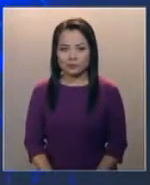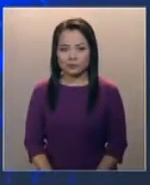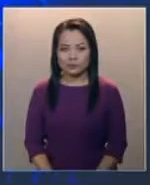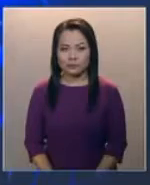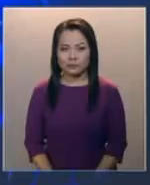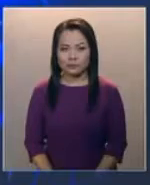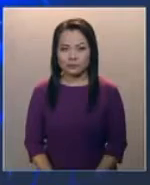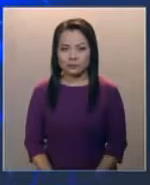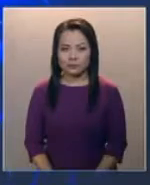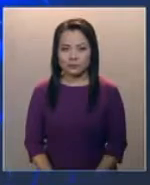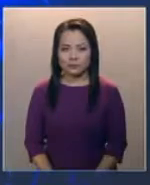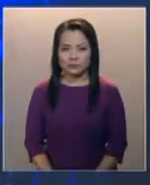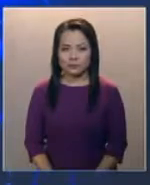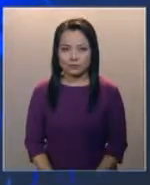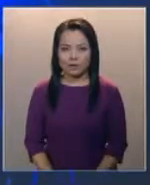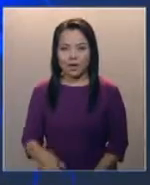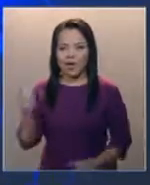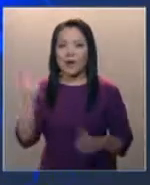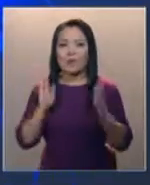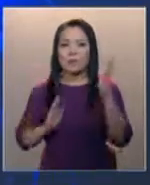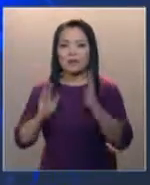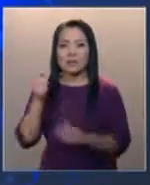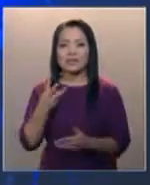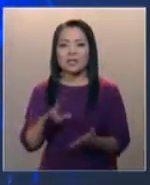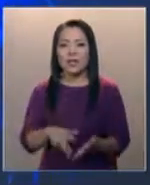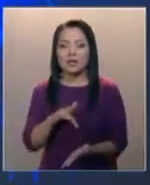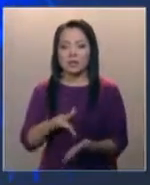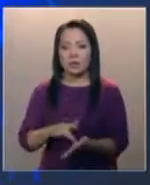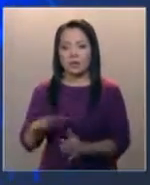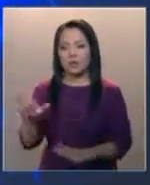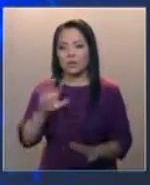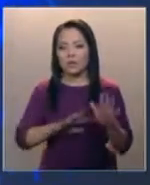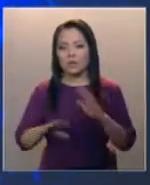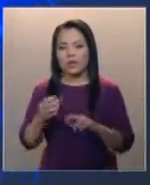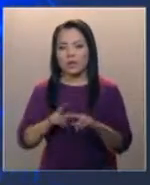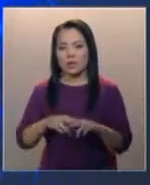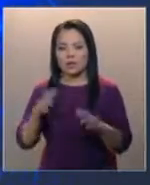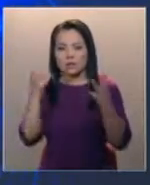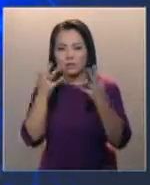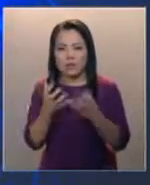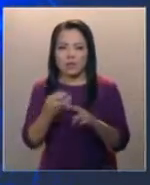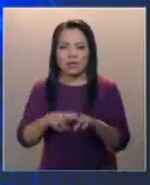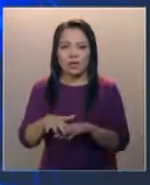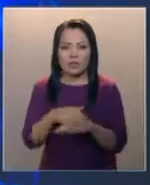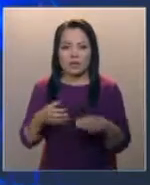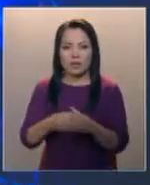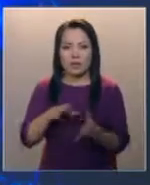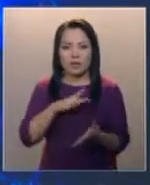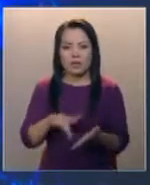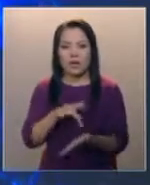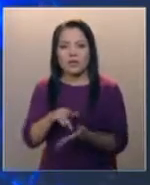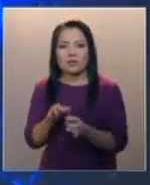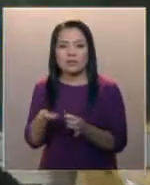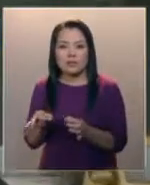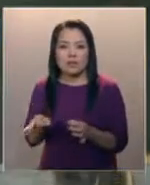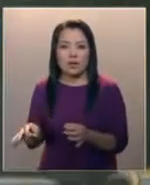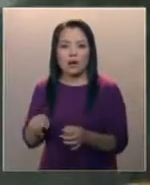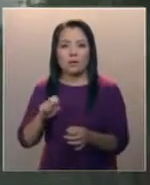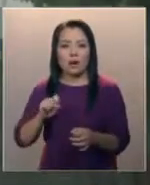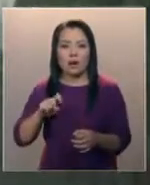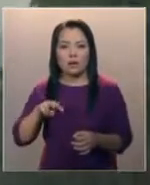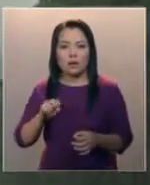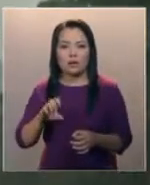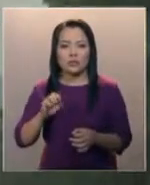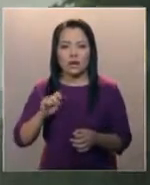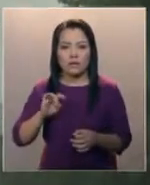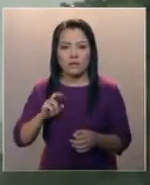Қожбанова. Малайзияның бірнеше қаласы көк түтін ішінде қалды. Сиялыңғыр, Негрис, Эмбла, Малака, Джохыр мен Пахлык,